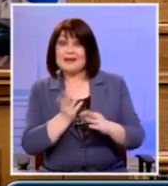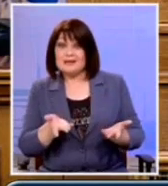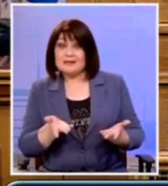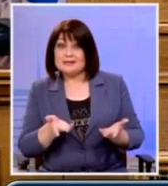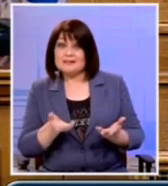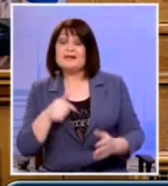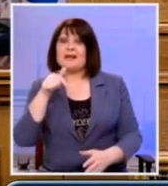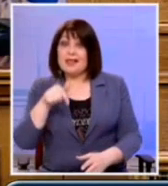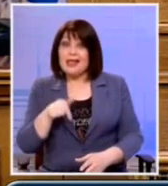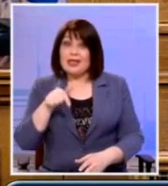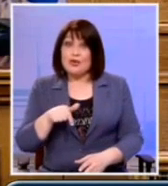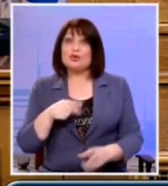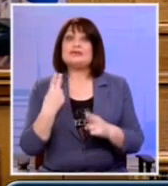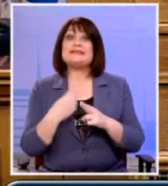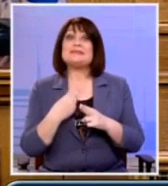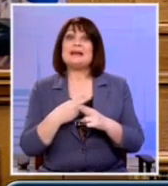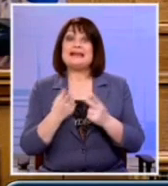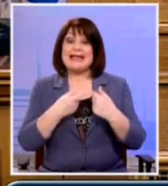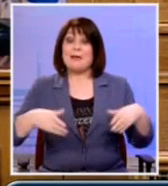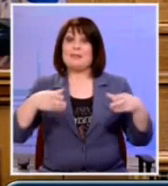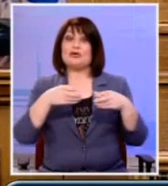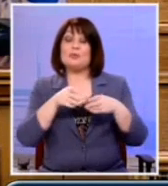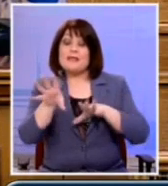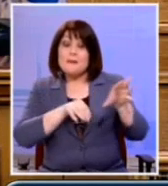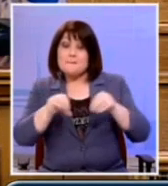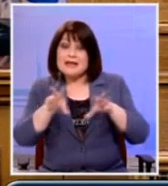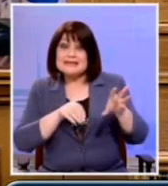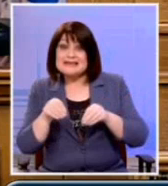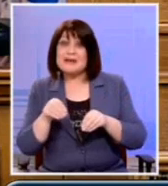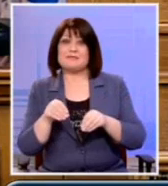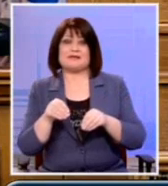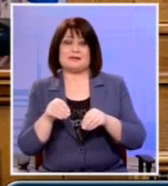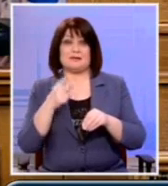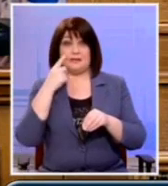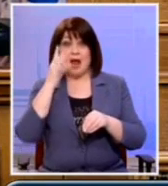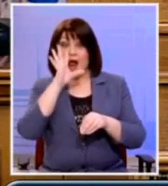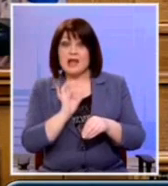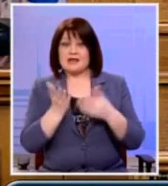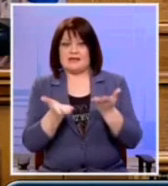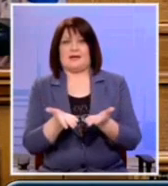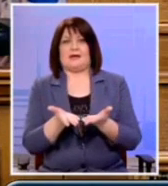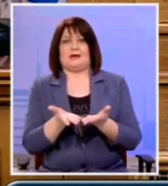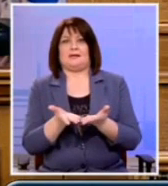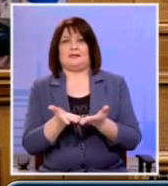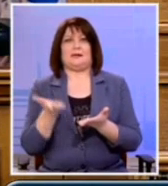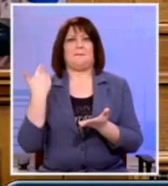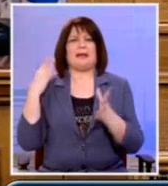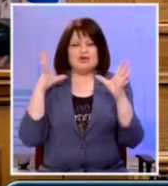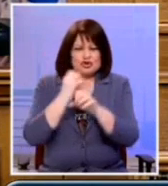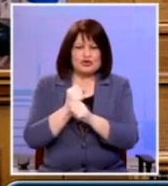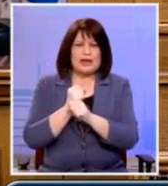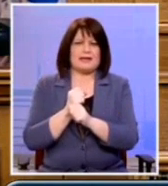η μεγάλη συμβολή αυτής της Επιτροπής. Να μπορέσει να ρίξει φως εκεί που μέχρι τα τότε υπήρχε